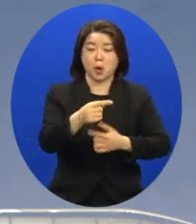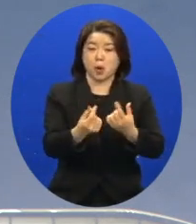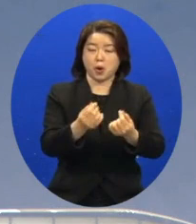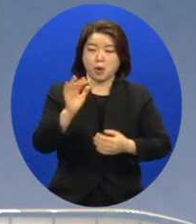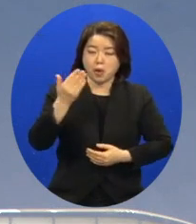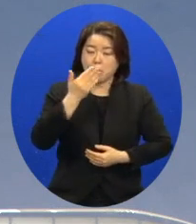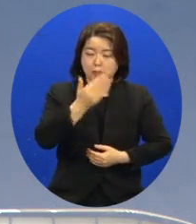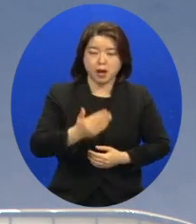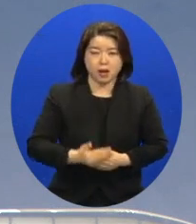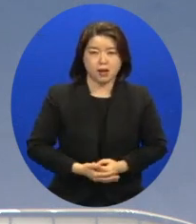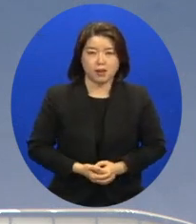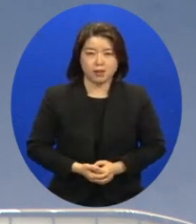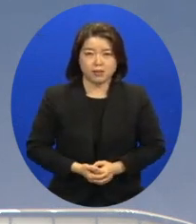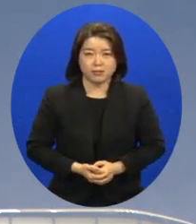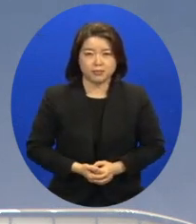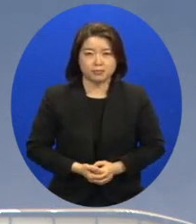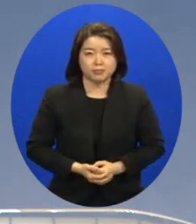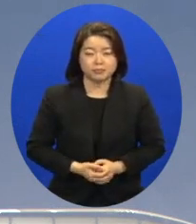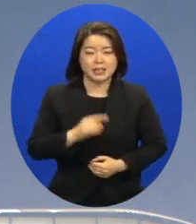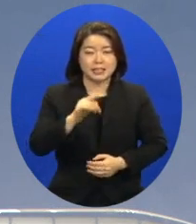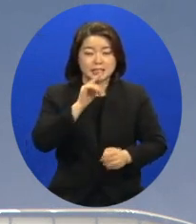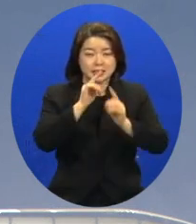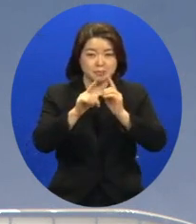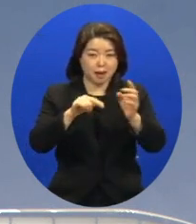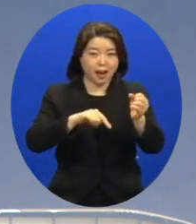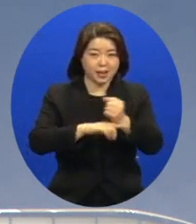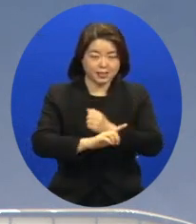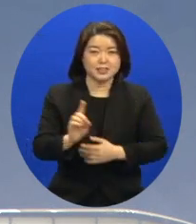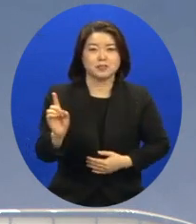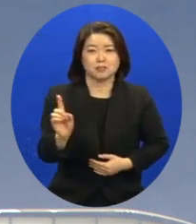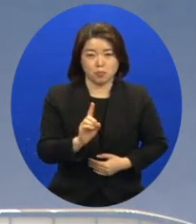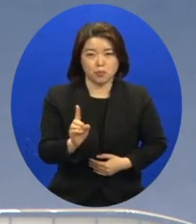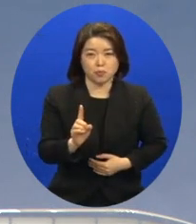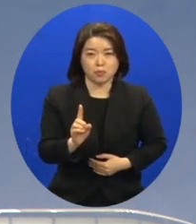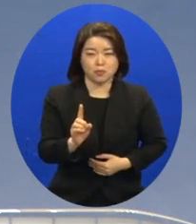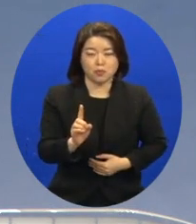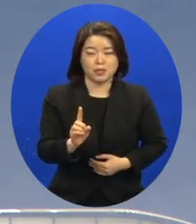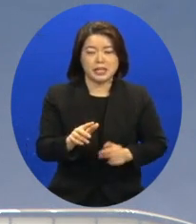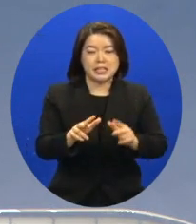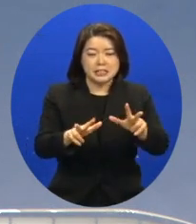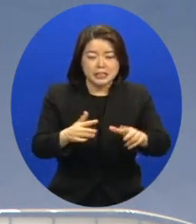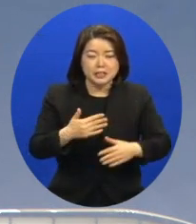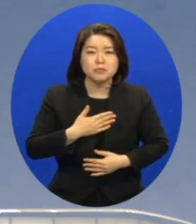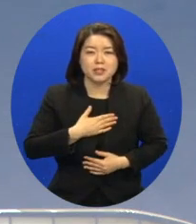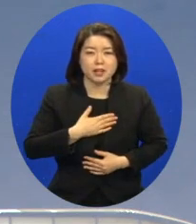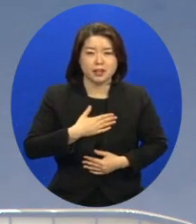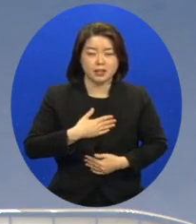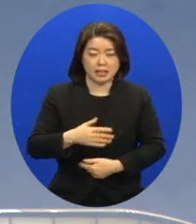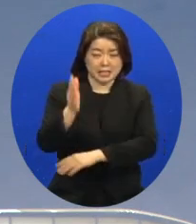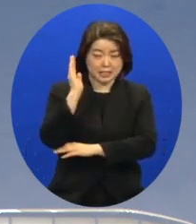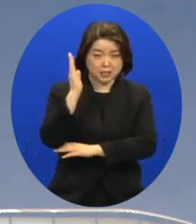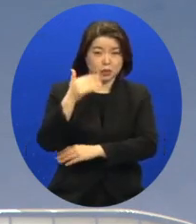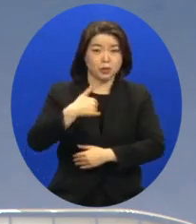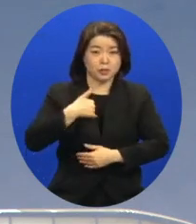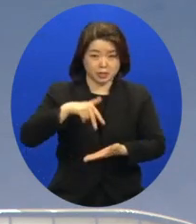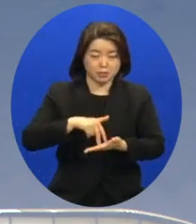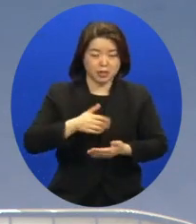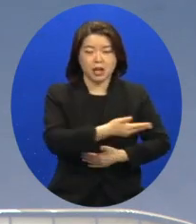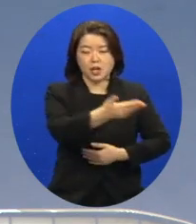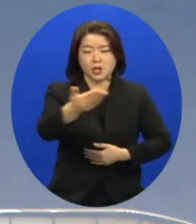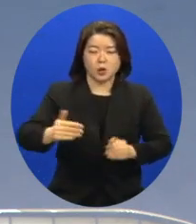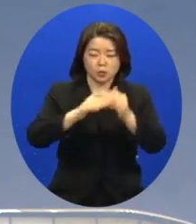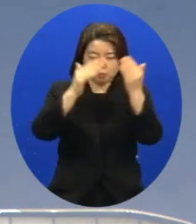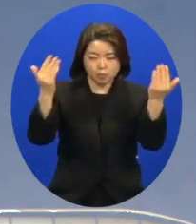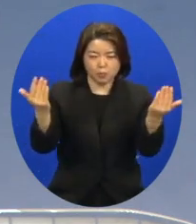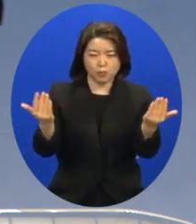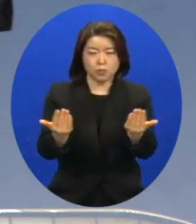있습니다. 그 말은 지금 저에게나 설교하는 저에게나 여러분